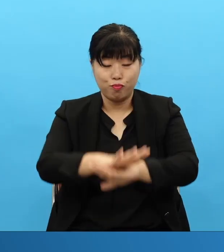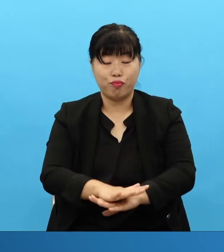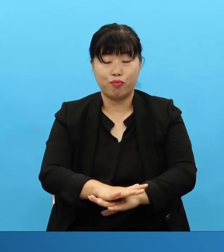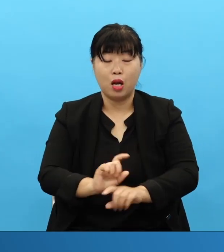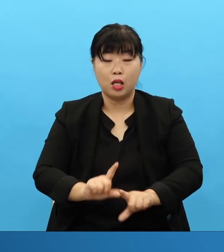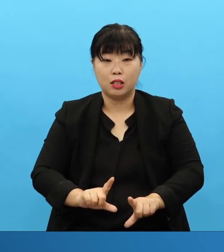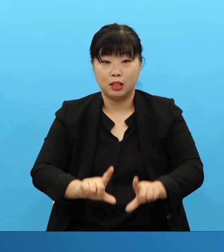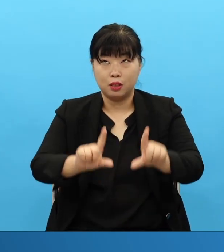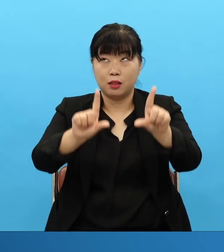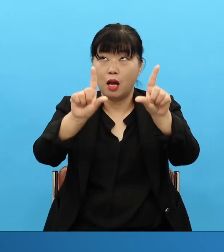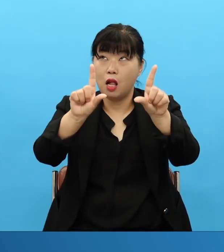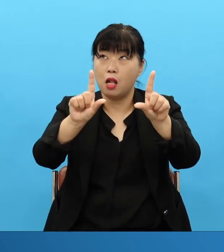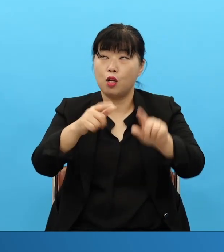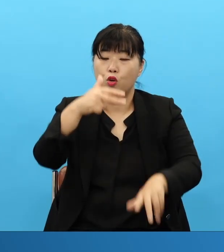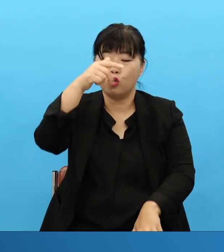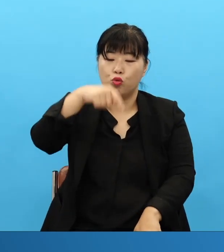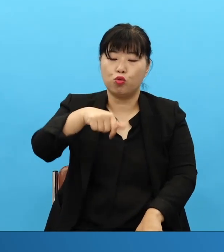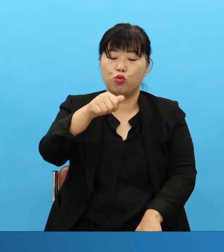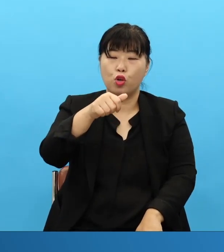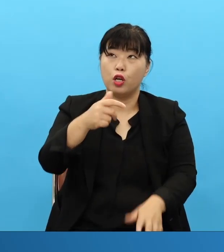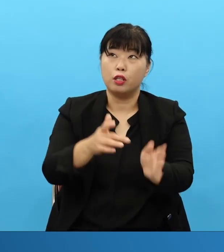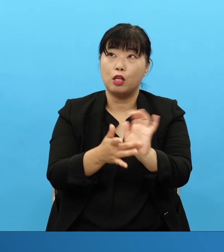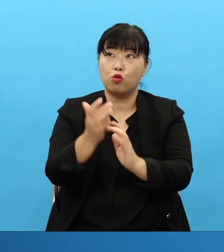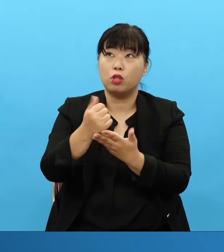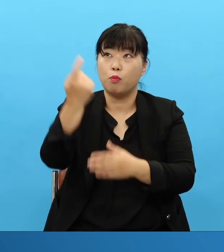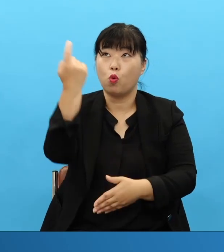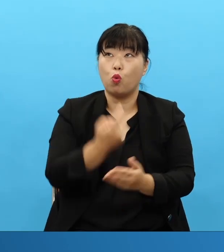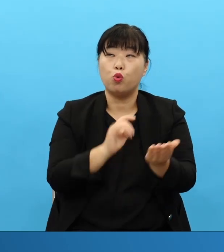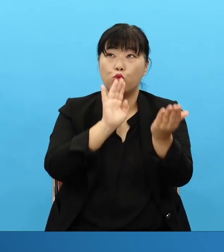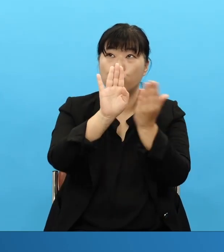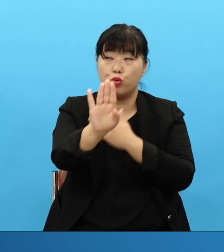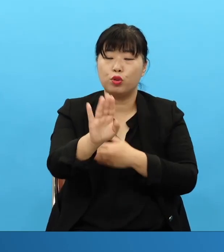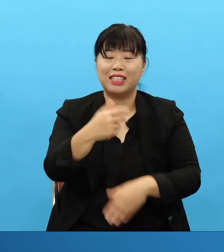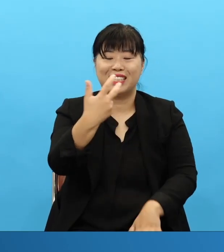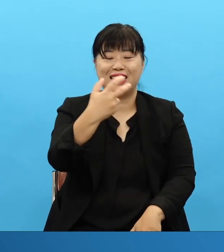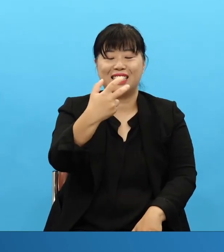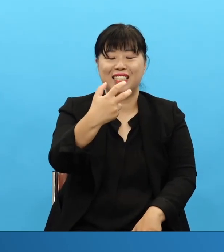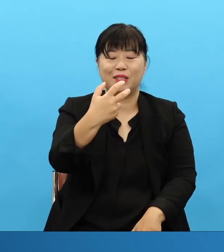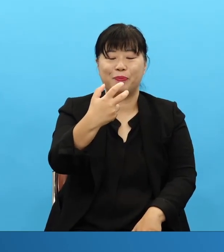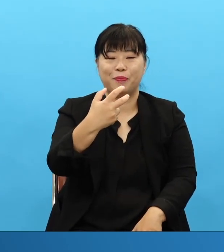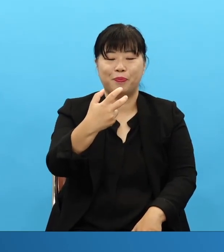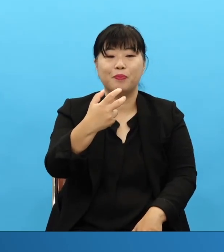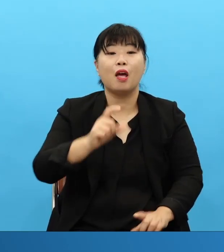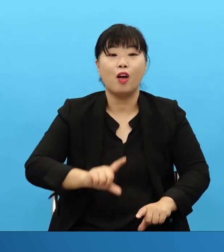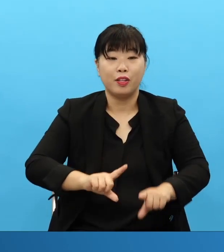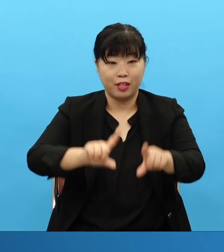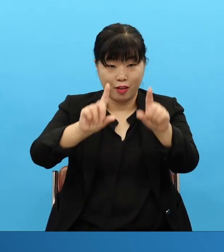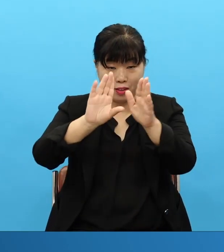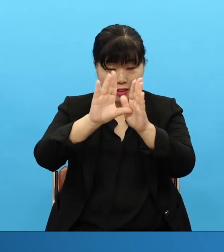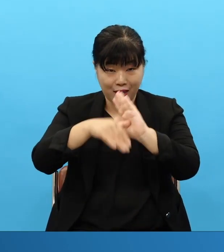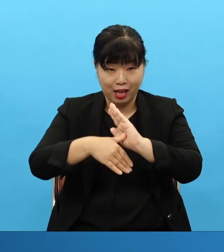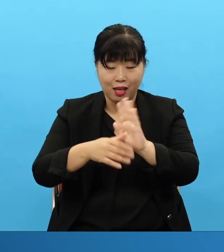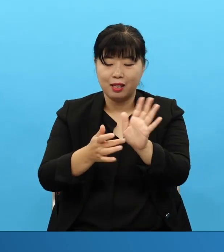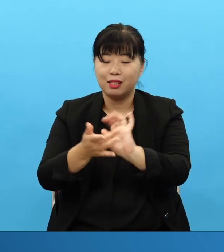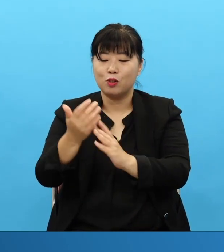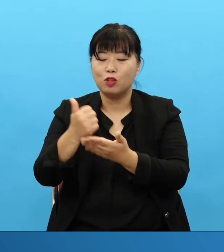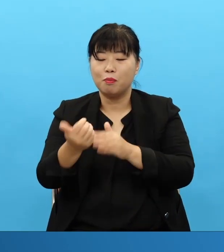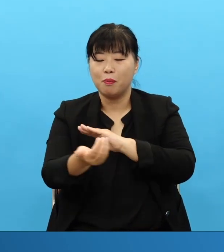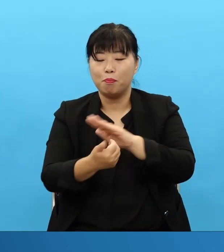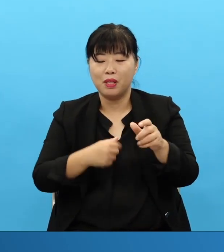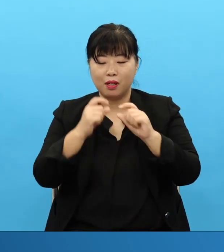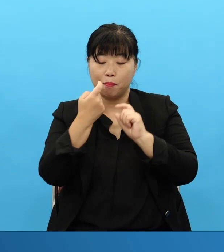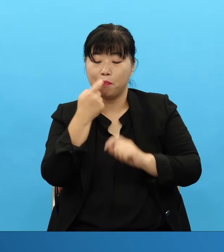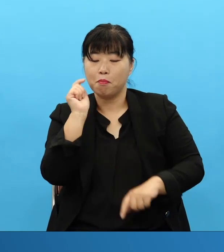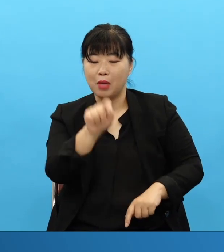주후 70년이란 말이에요. And 70 AD was the day when Israel completely collapsed. 예수님이 예언한 그대로 성전 무너졌죠. And just as Jesus